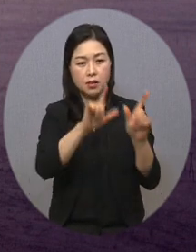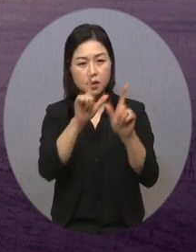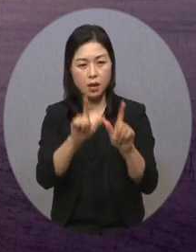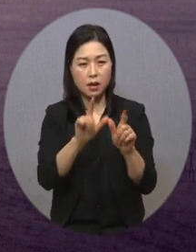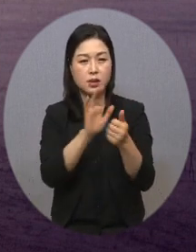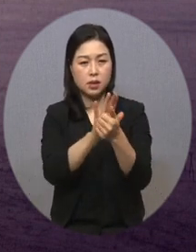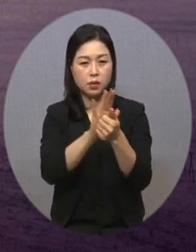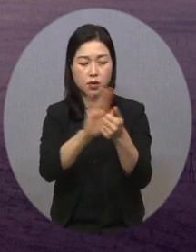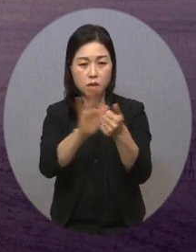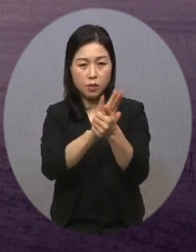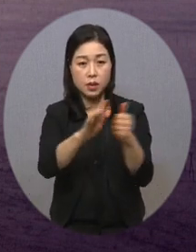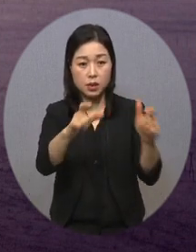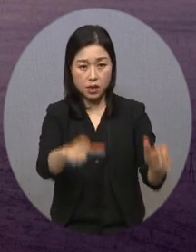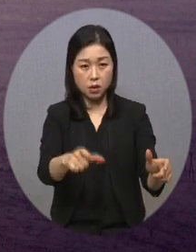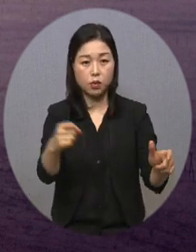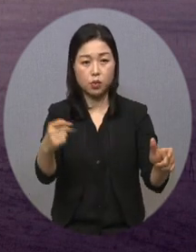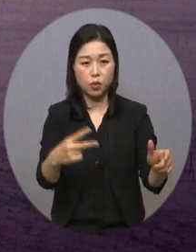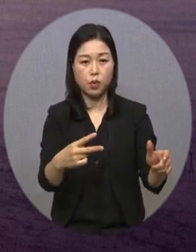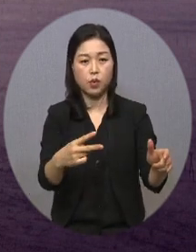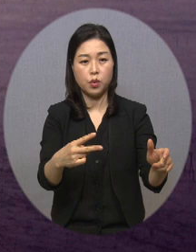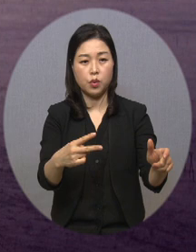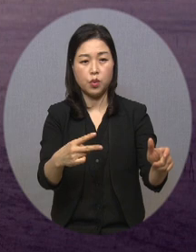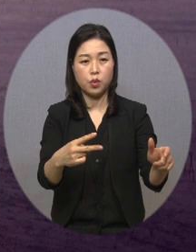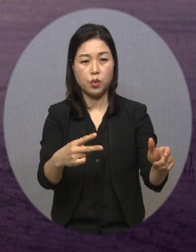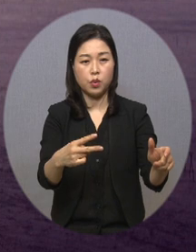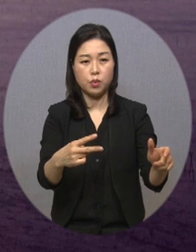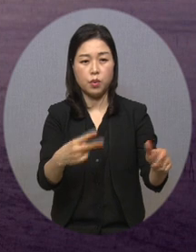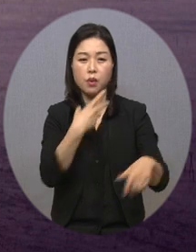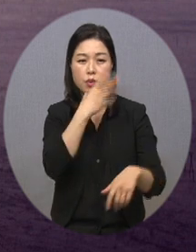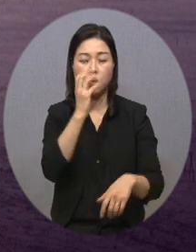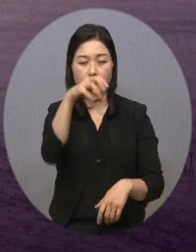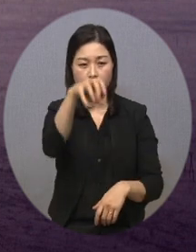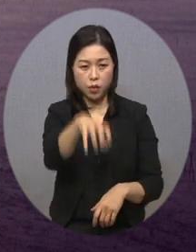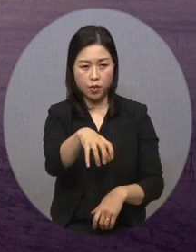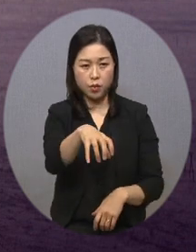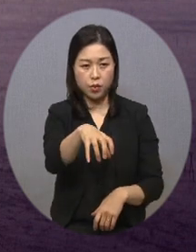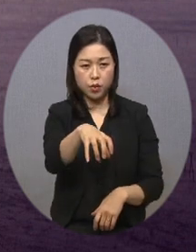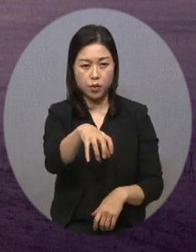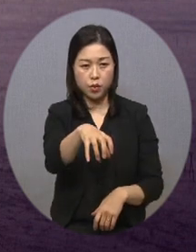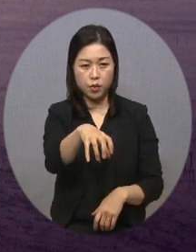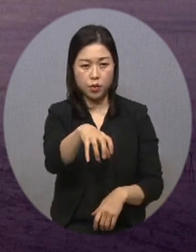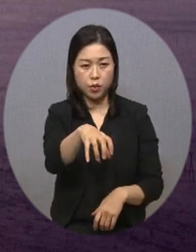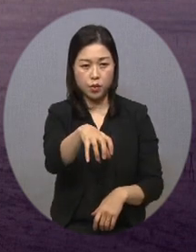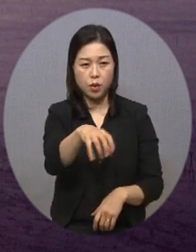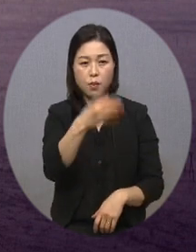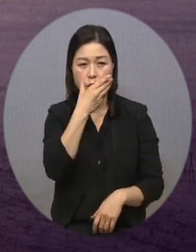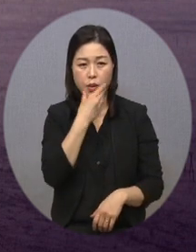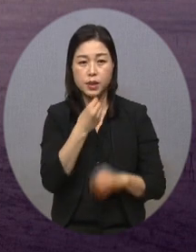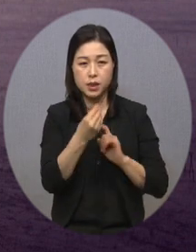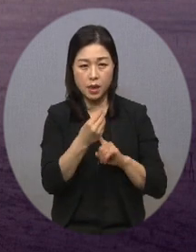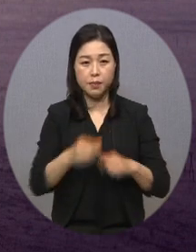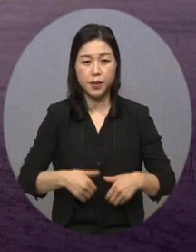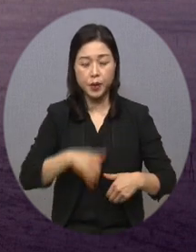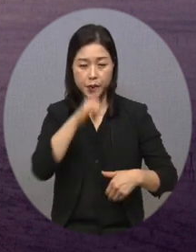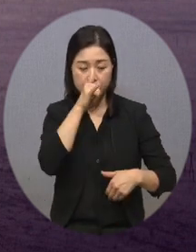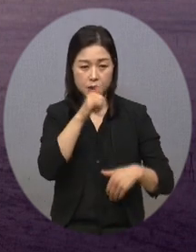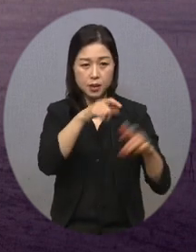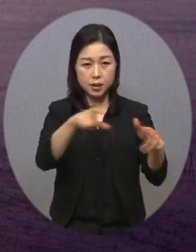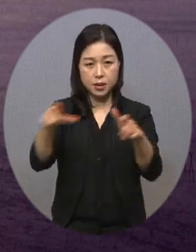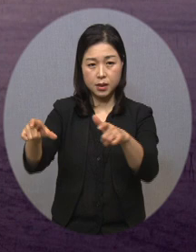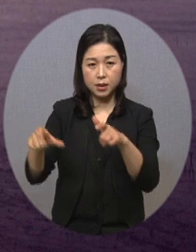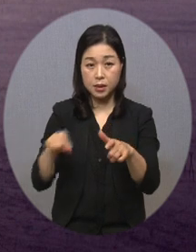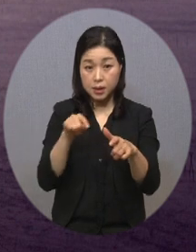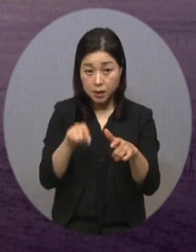서비스 지역이라든가 안 그러면은 대표적으로 경로당을 비롯해서 실질적으로 복지가 필요한 지역이